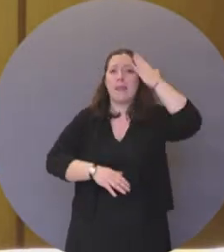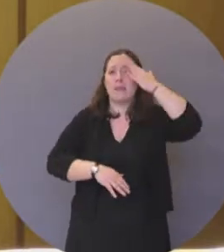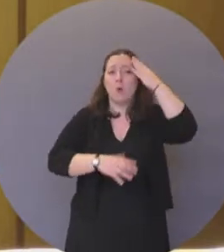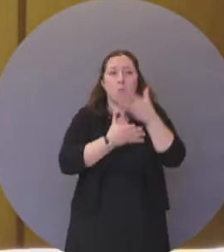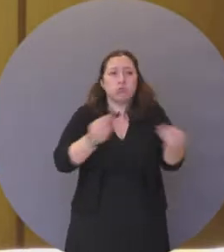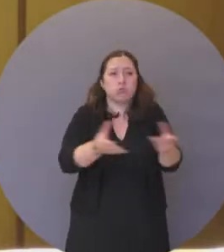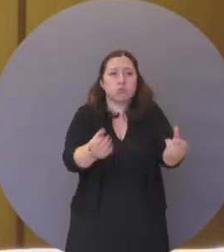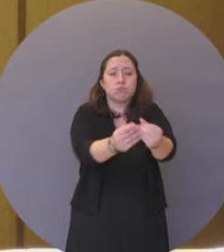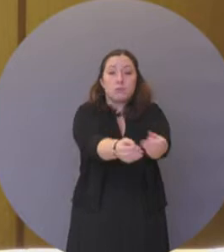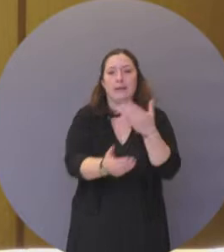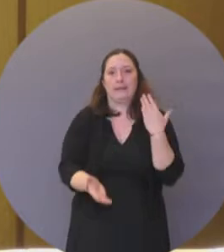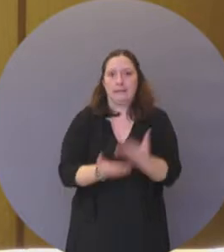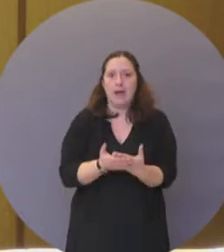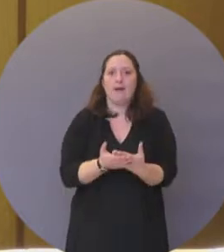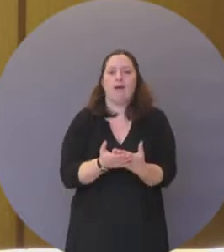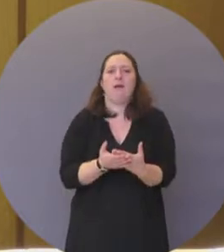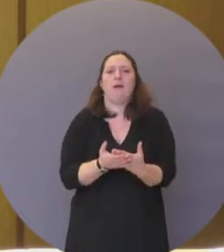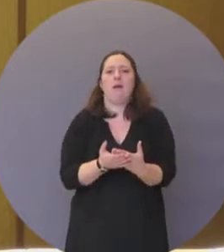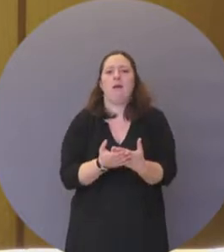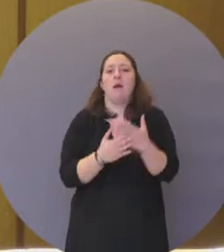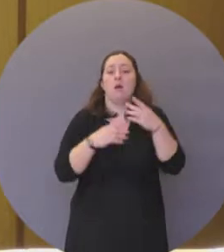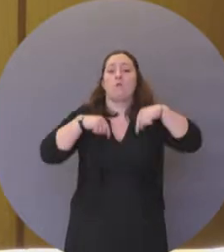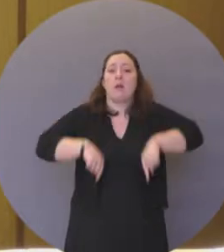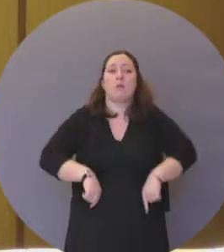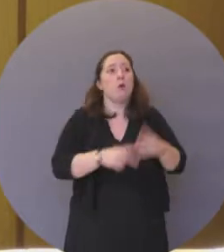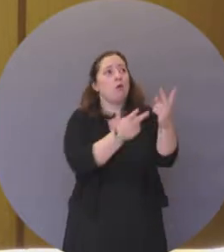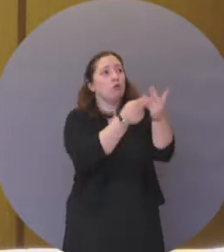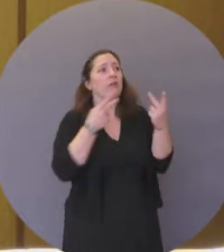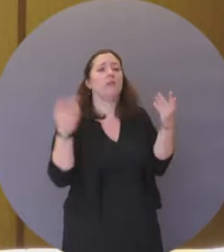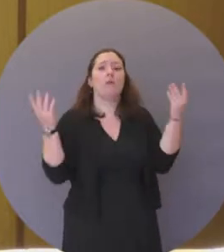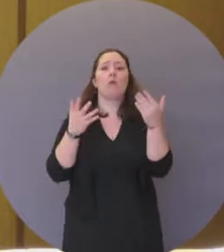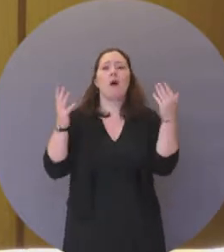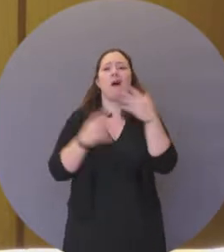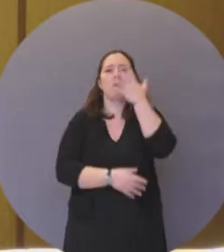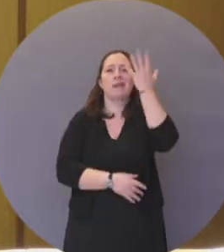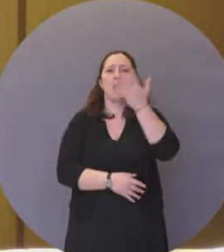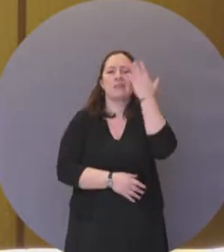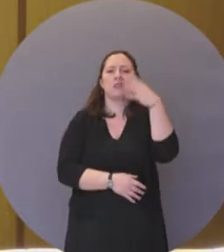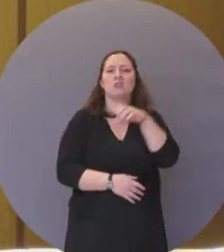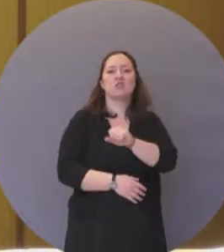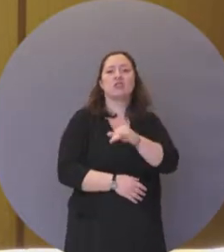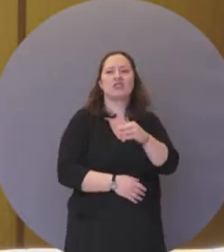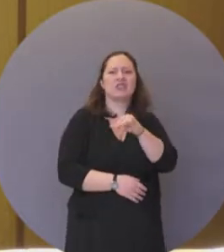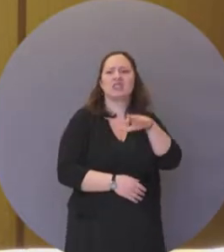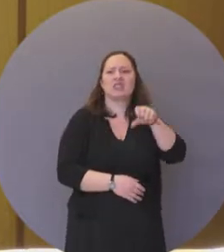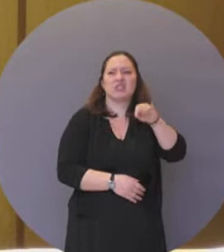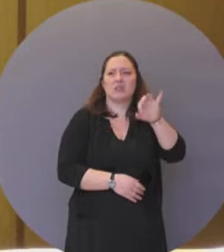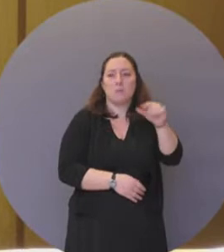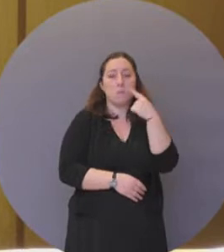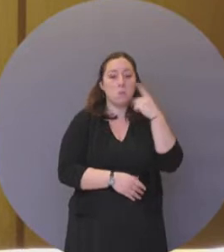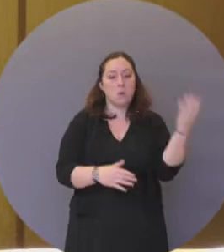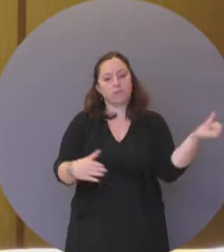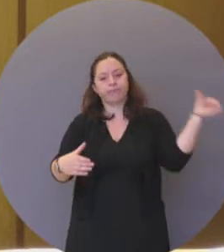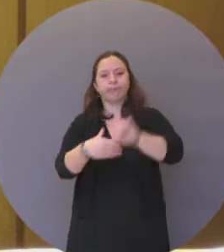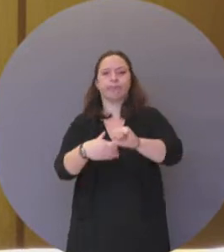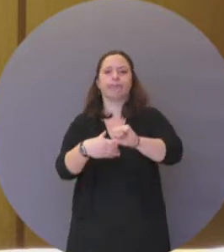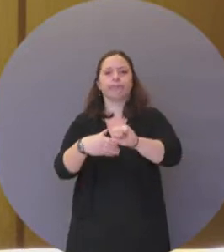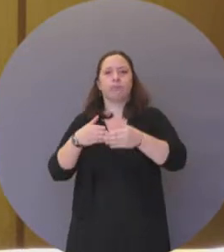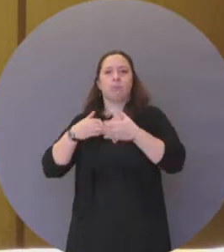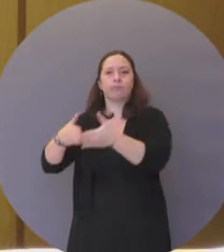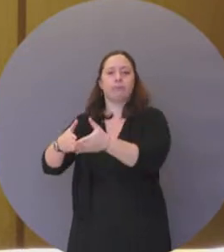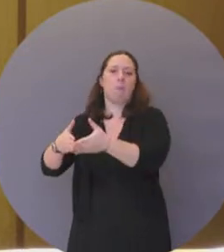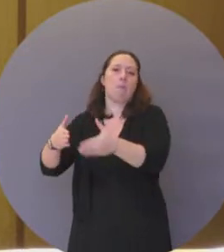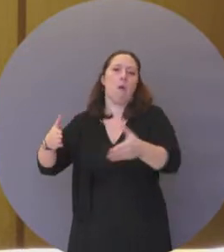gouvernement en autorisant l'importation de gaz de schiste provenant des États-Unis pour alimenter le futur terminal méthanier du port du